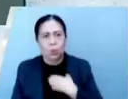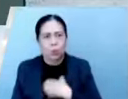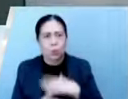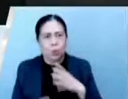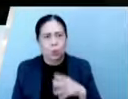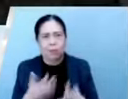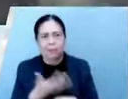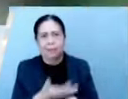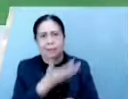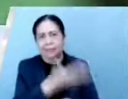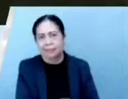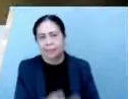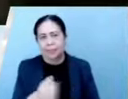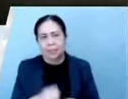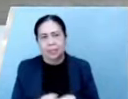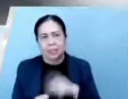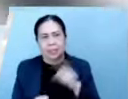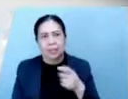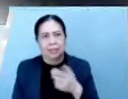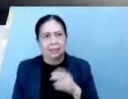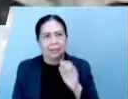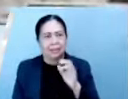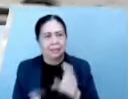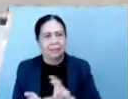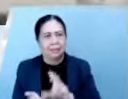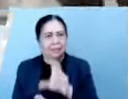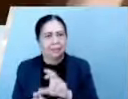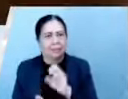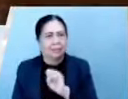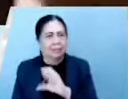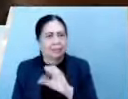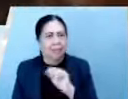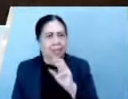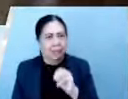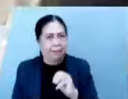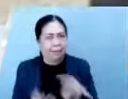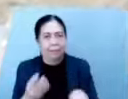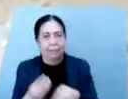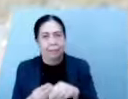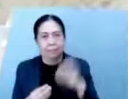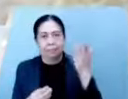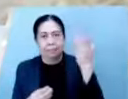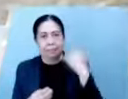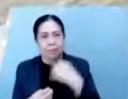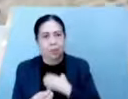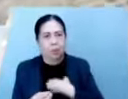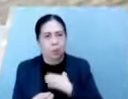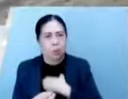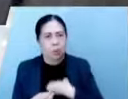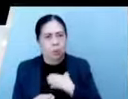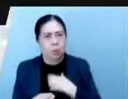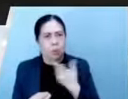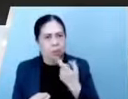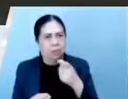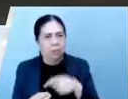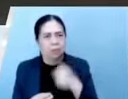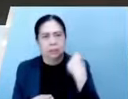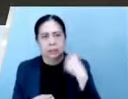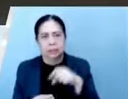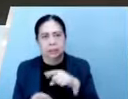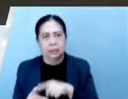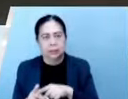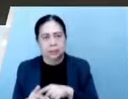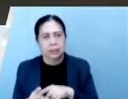umano sa isang junket investment scam. Dagdag sila sa nauna ng nagreklamo dahil sa umano'y paglabag sa